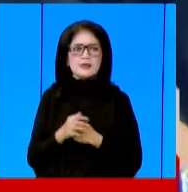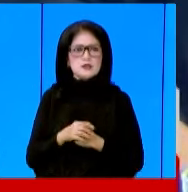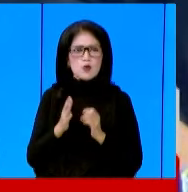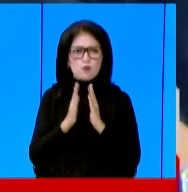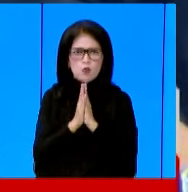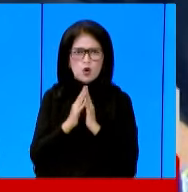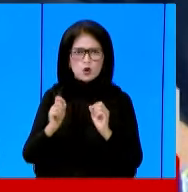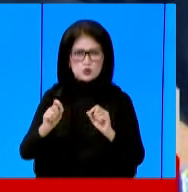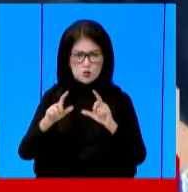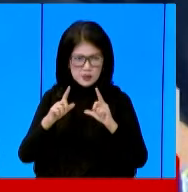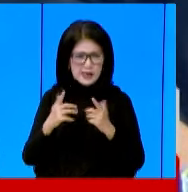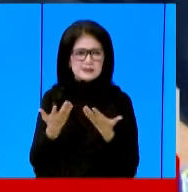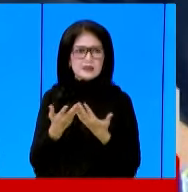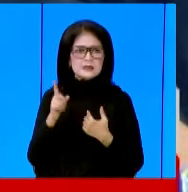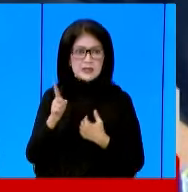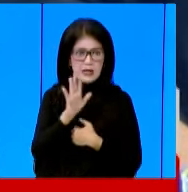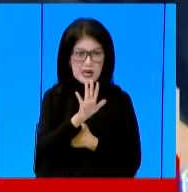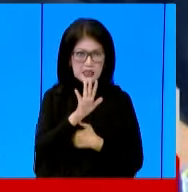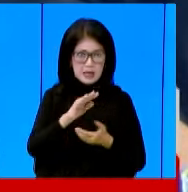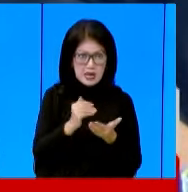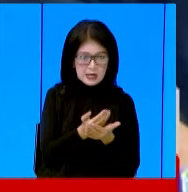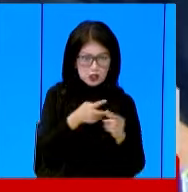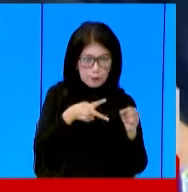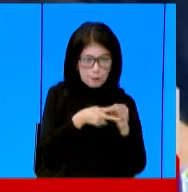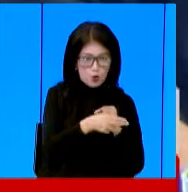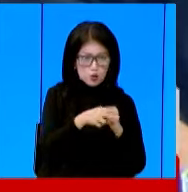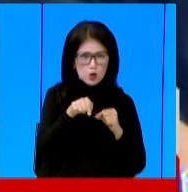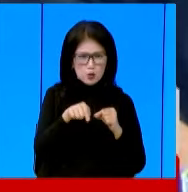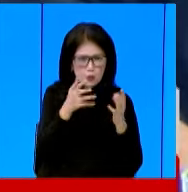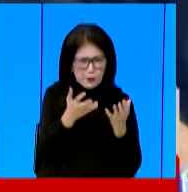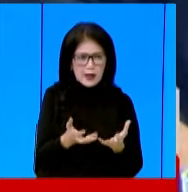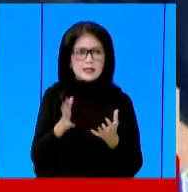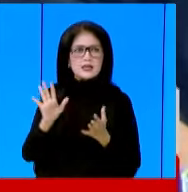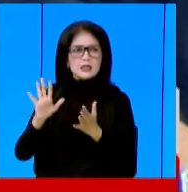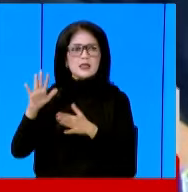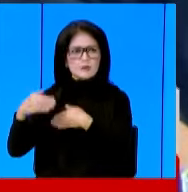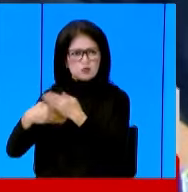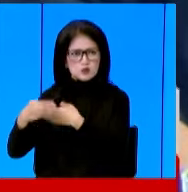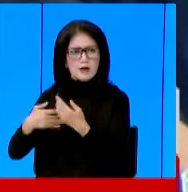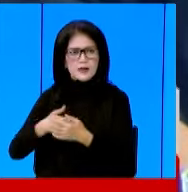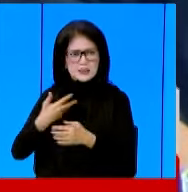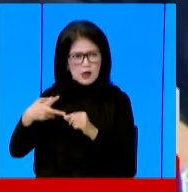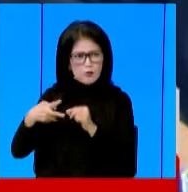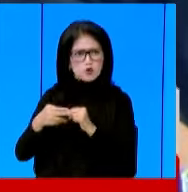mau dipotong keberatan, yang dibebani pemotong pun keberatan.